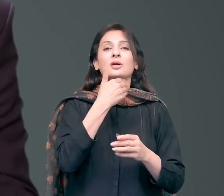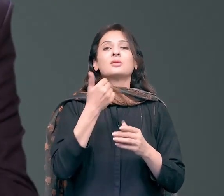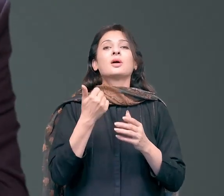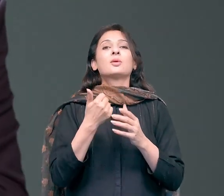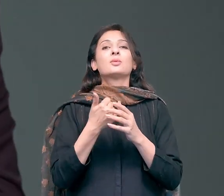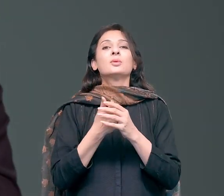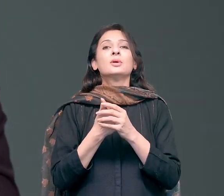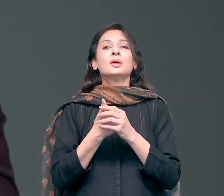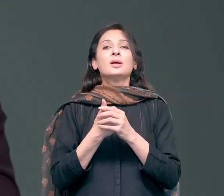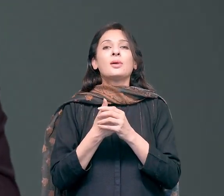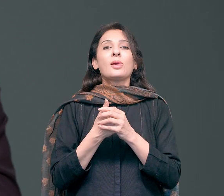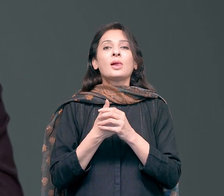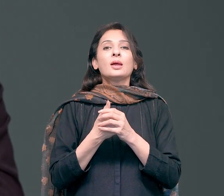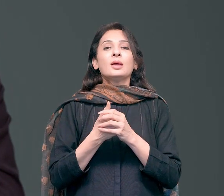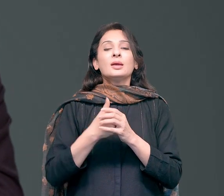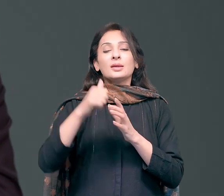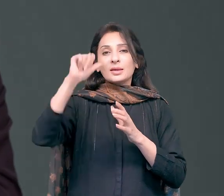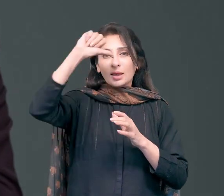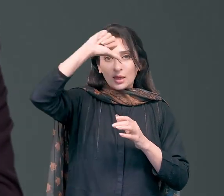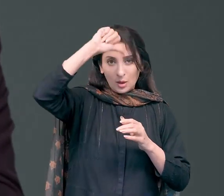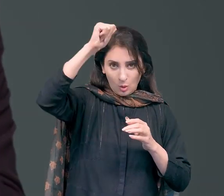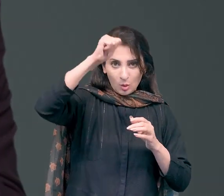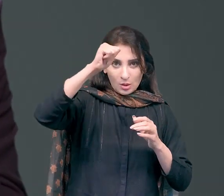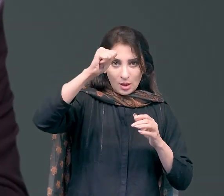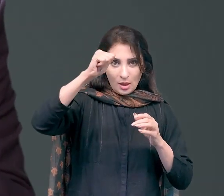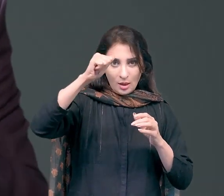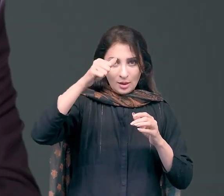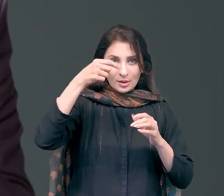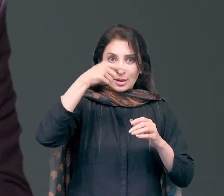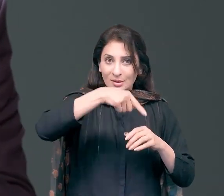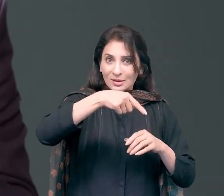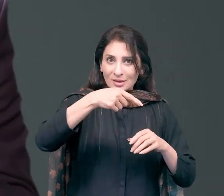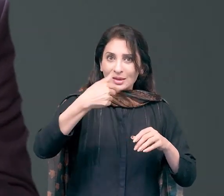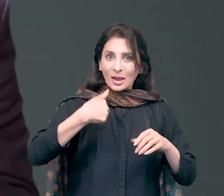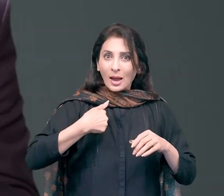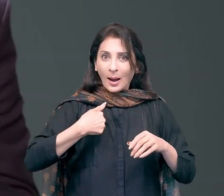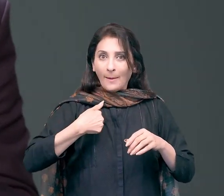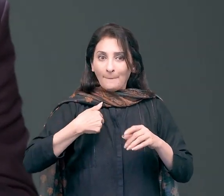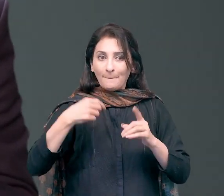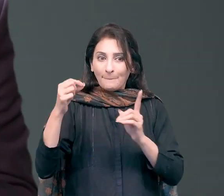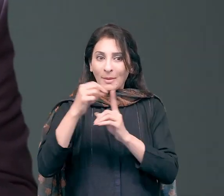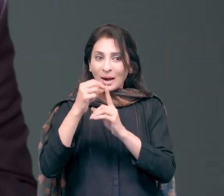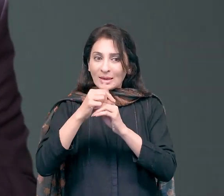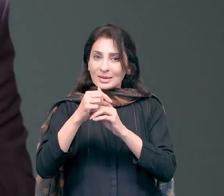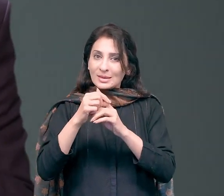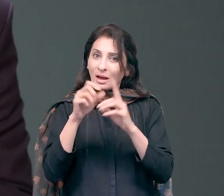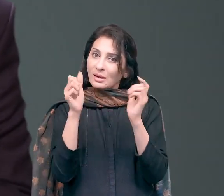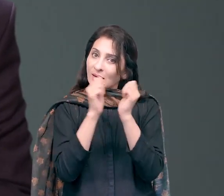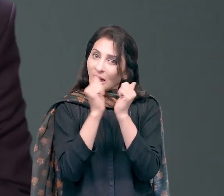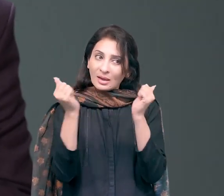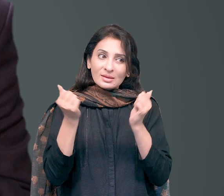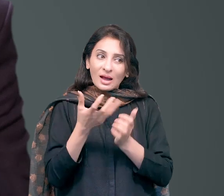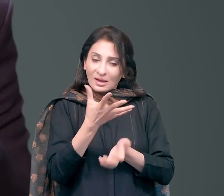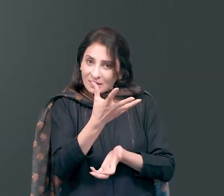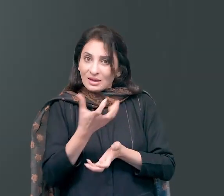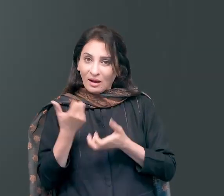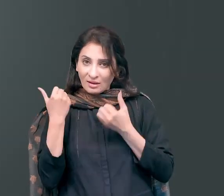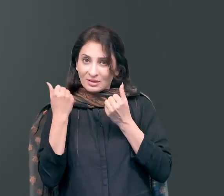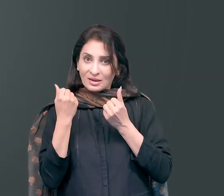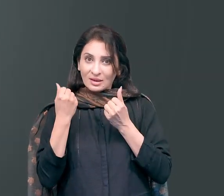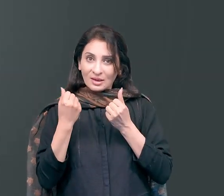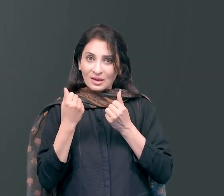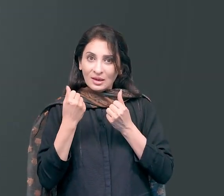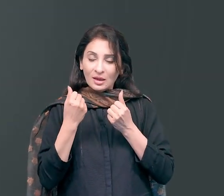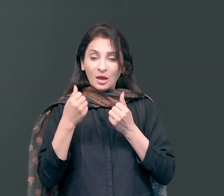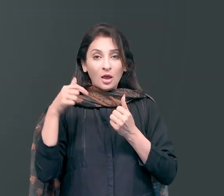آزادی ہم نے حاصل کی، وہ آزادی ہم نے انگریزوں سے حاصل کی ہے۔ انگریزوں نے قبضہ